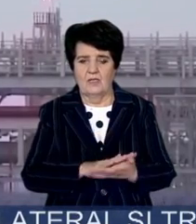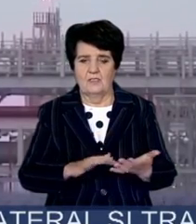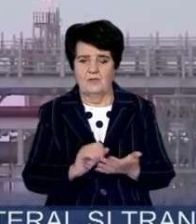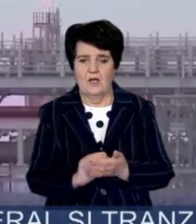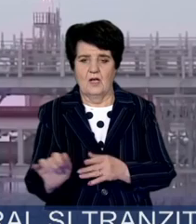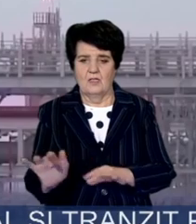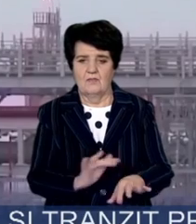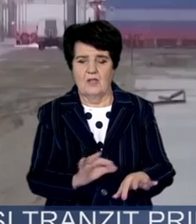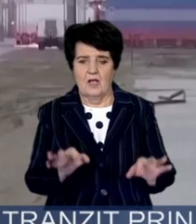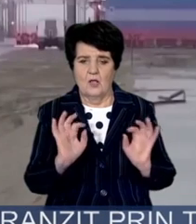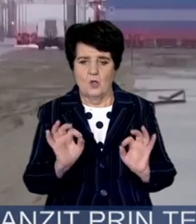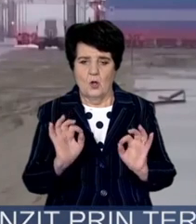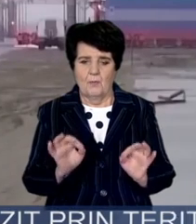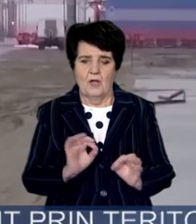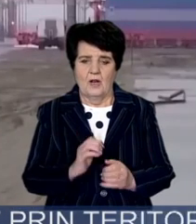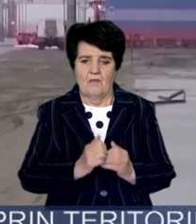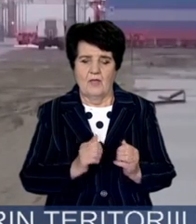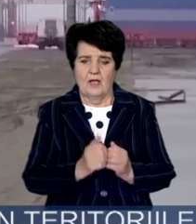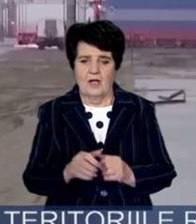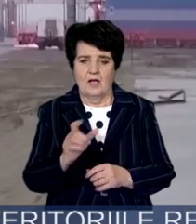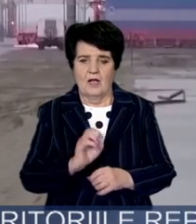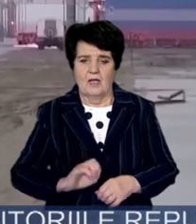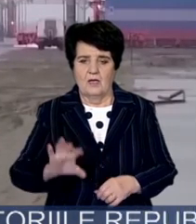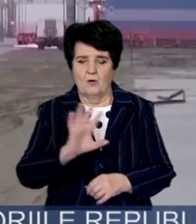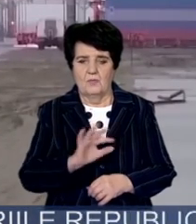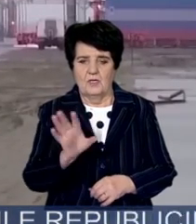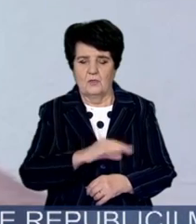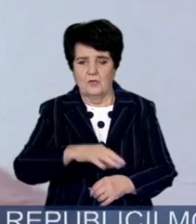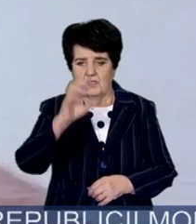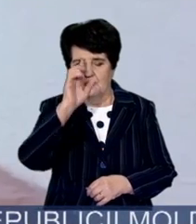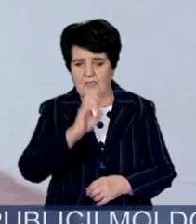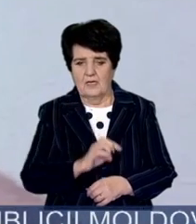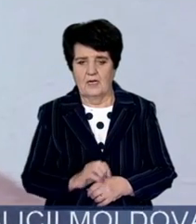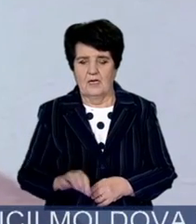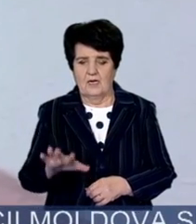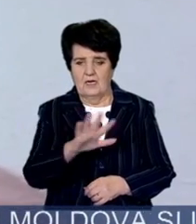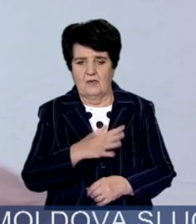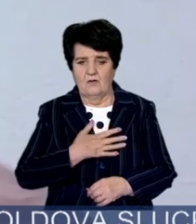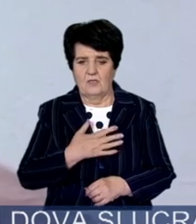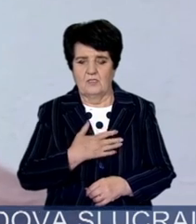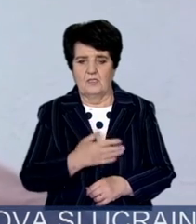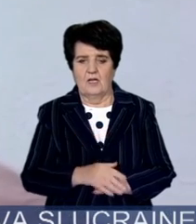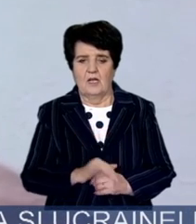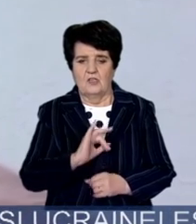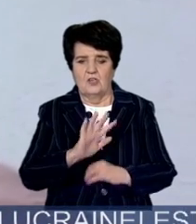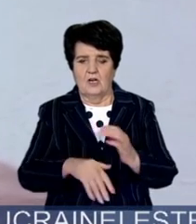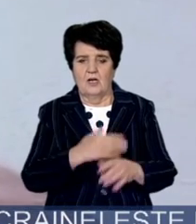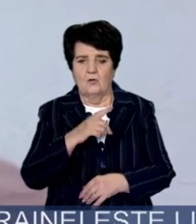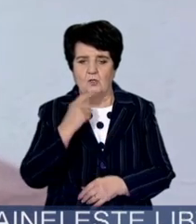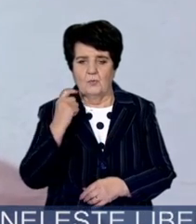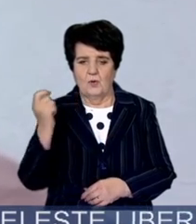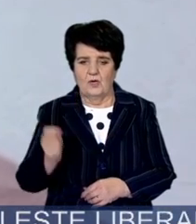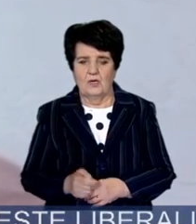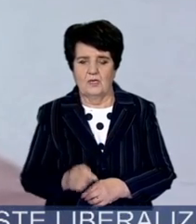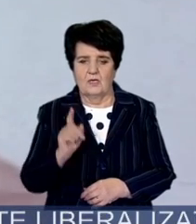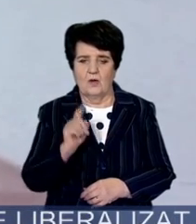activitatea normală a fiecărui european în toate țările continentului nostru, să atace cu sărăcie și haos politic acolo unde